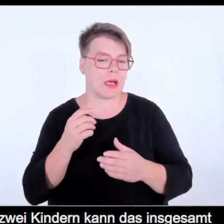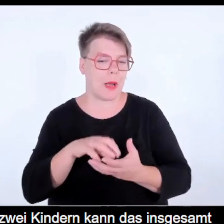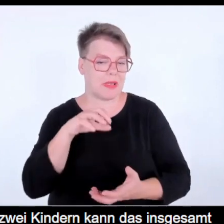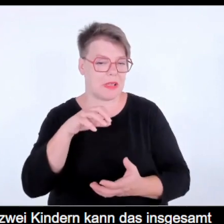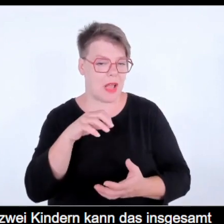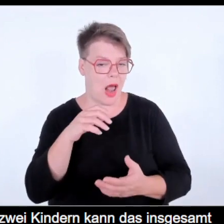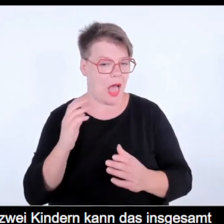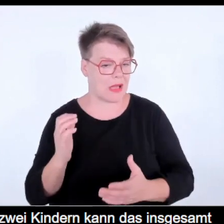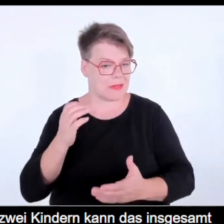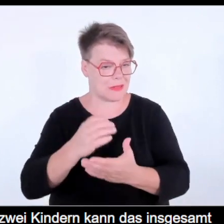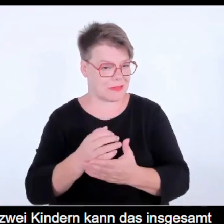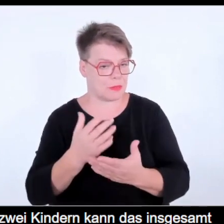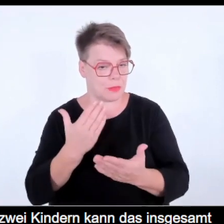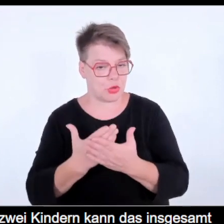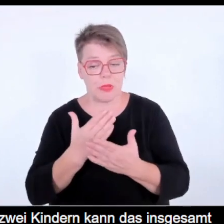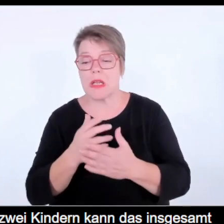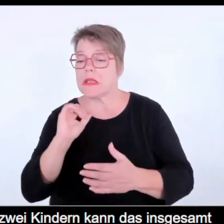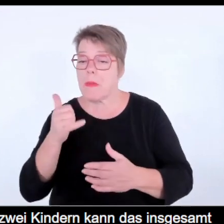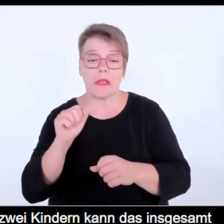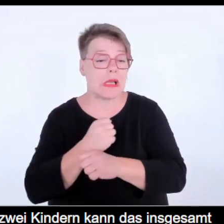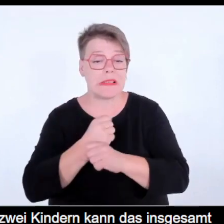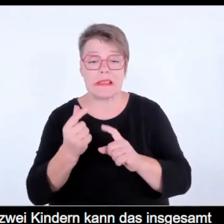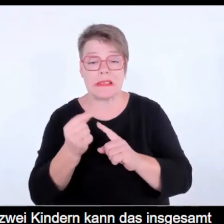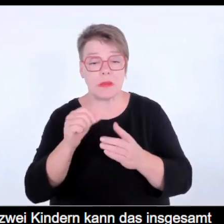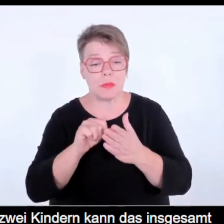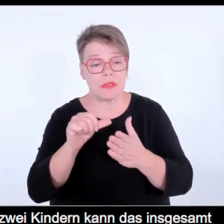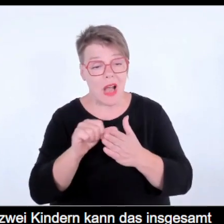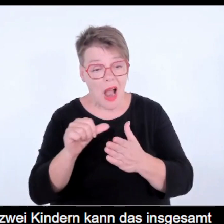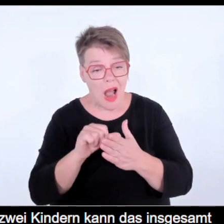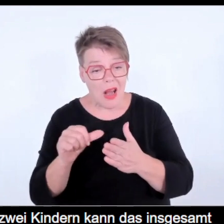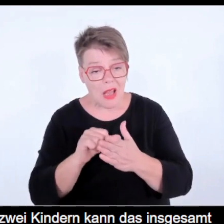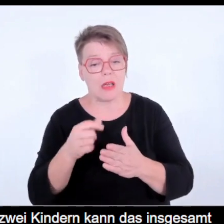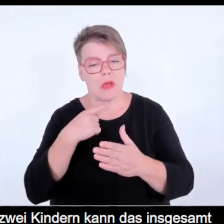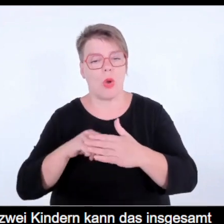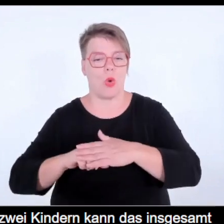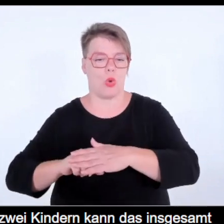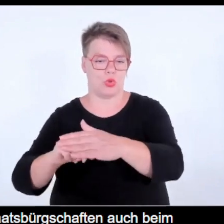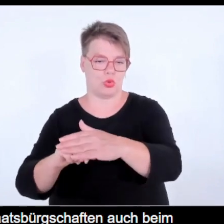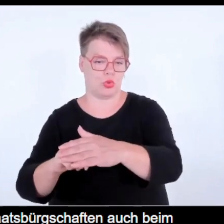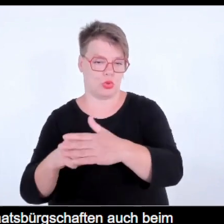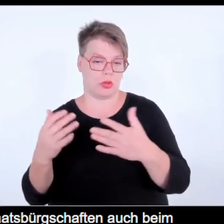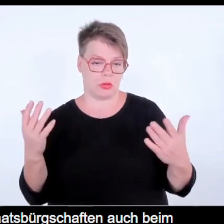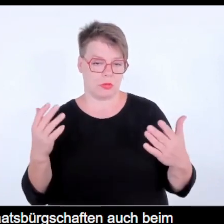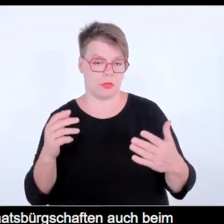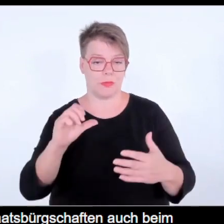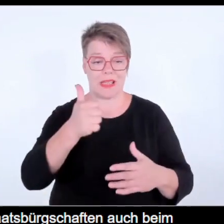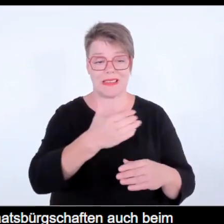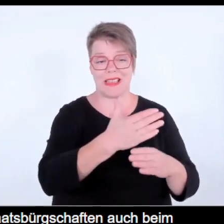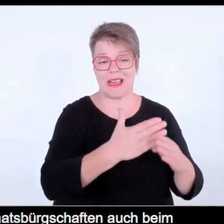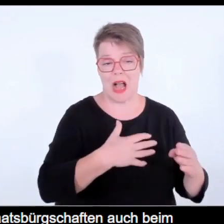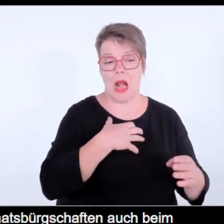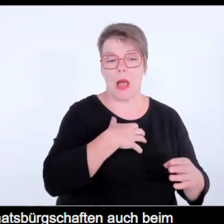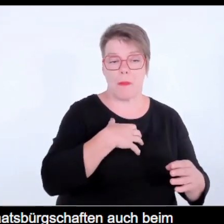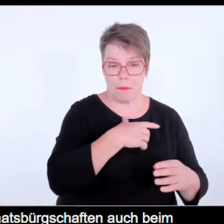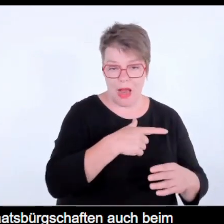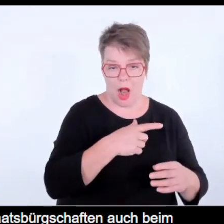zusätzliche Aufgaben anstehen. Handwerk und Mittelstand zu stützen und auf der anderen Seite eben die Bürokratie